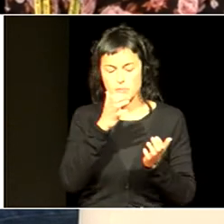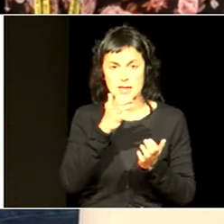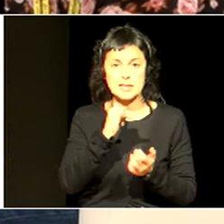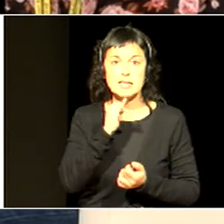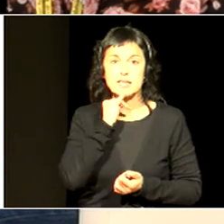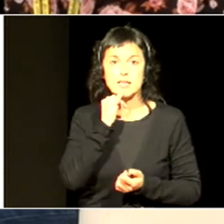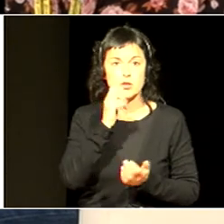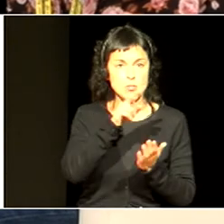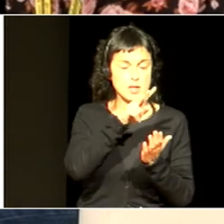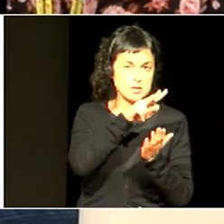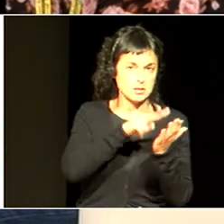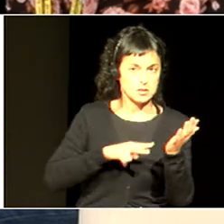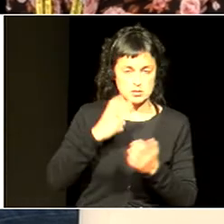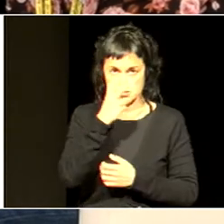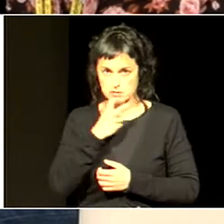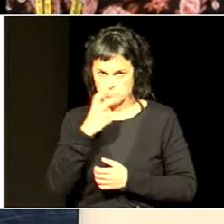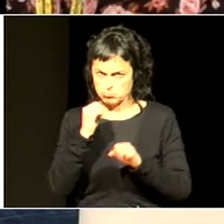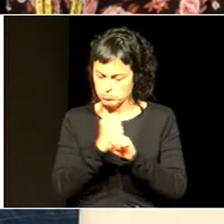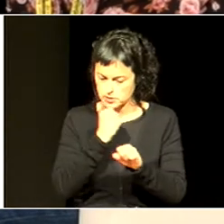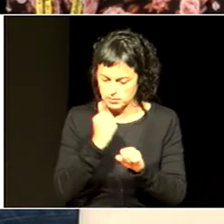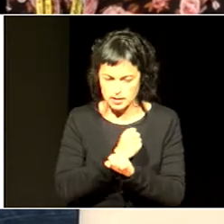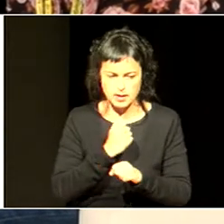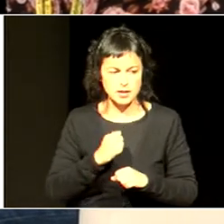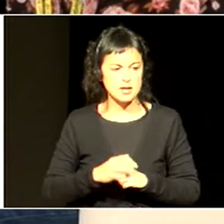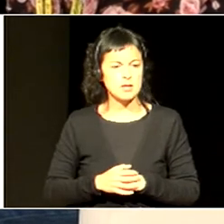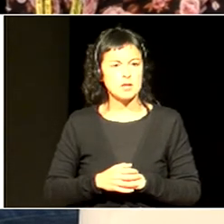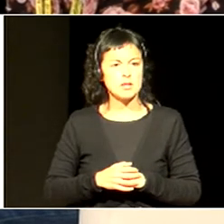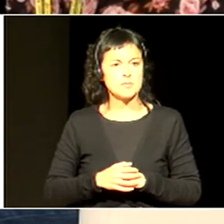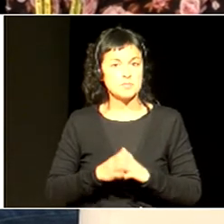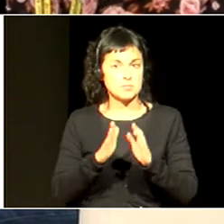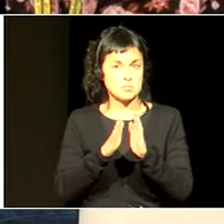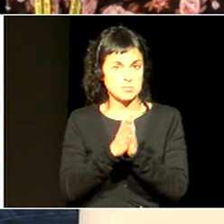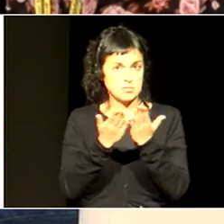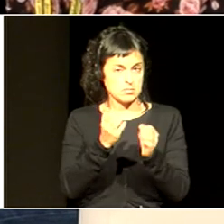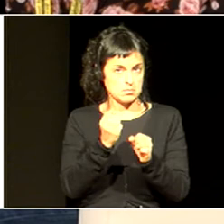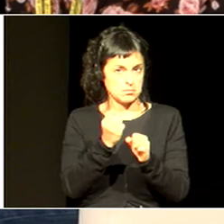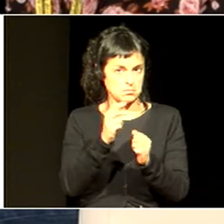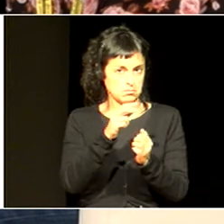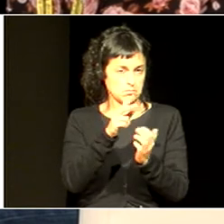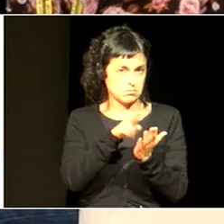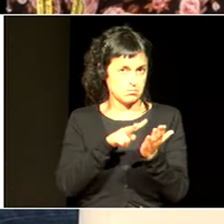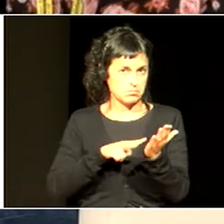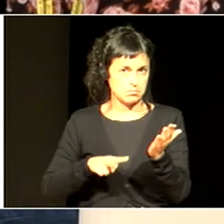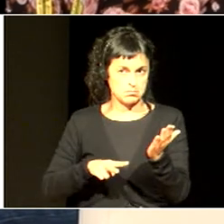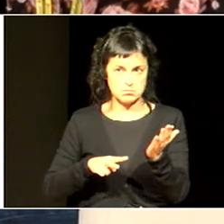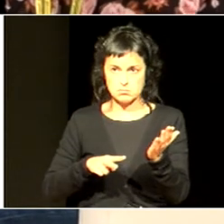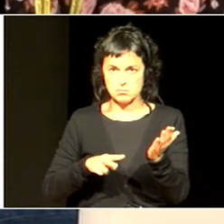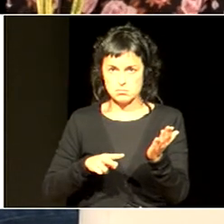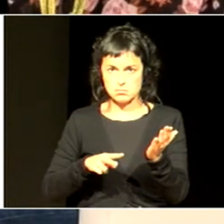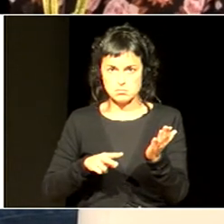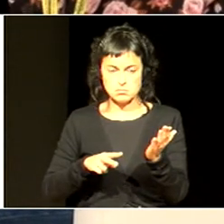hizkuntza landu, testu liburuen errebisio txikia, Marian txikia, egin